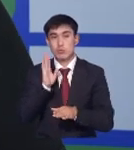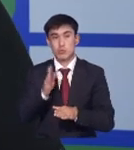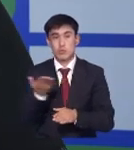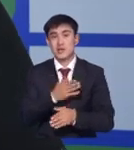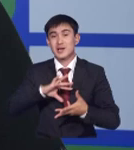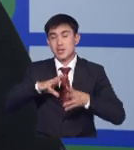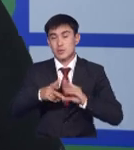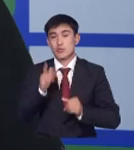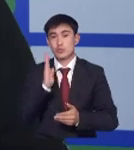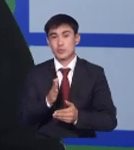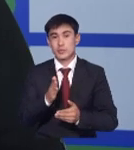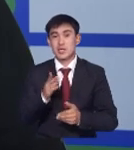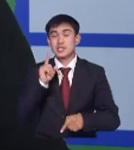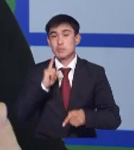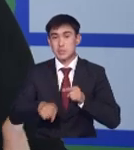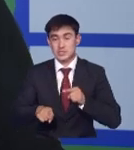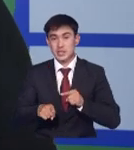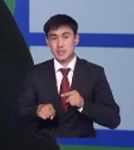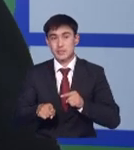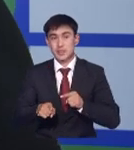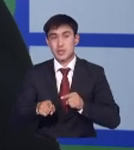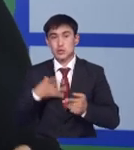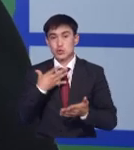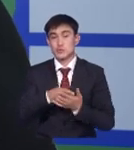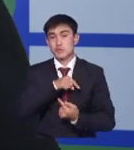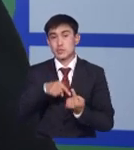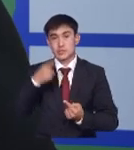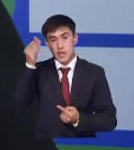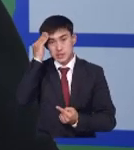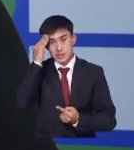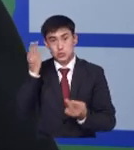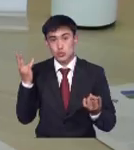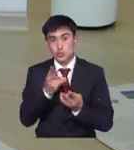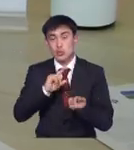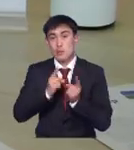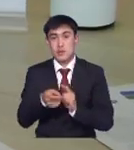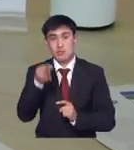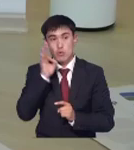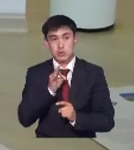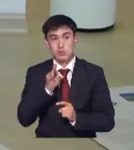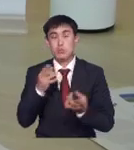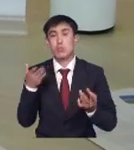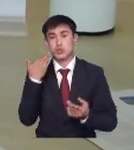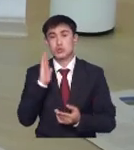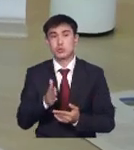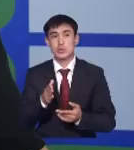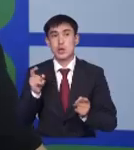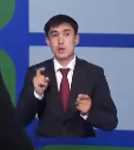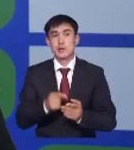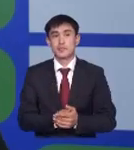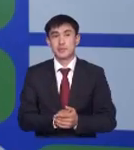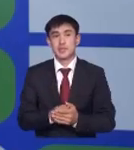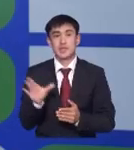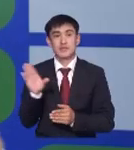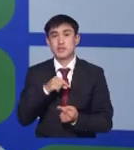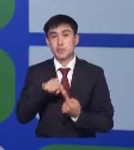пришли к этому И чем быстрее собственники бизнеса осознают что надо отлива тем им самим будет проще приходят далеко не